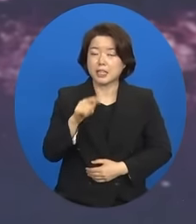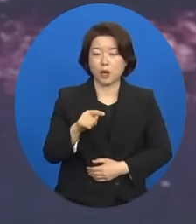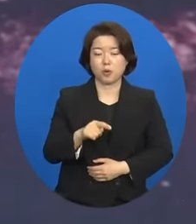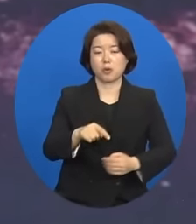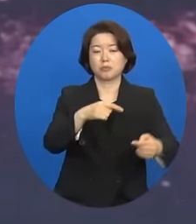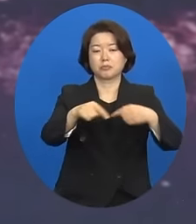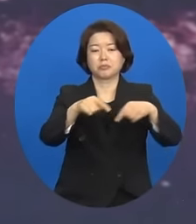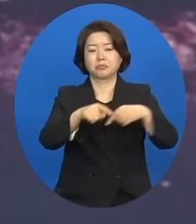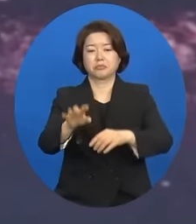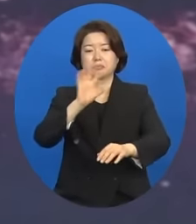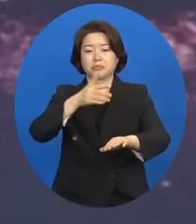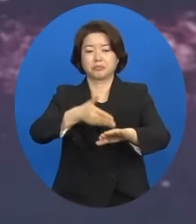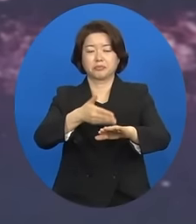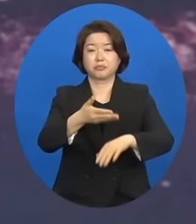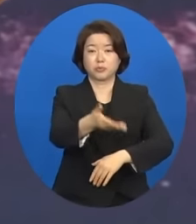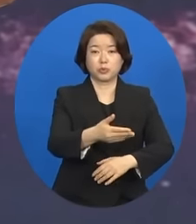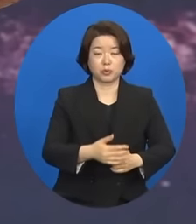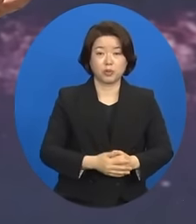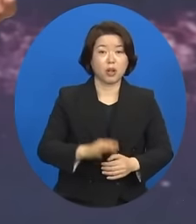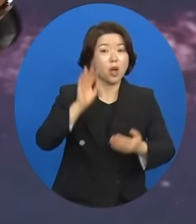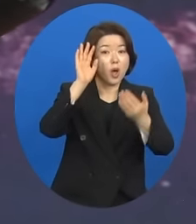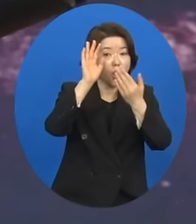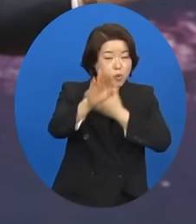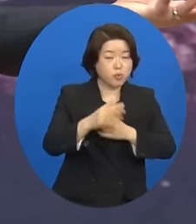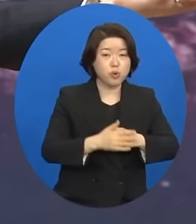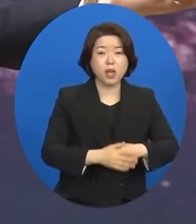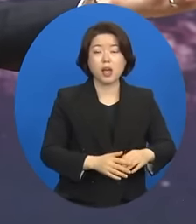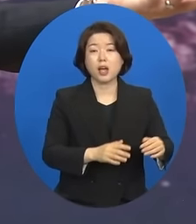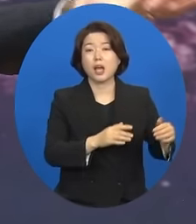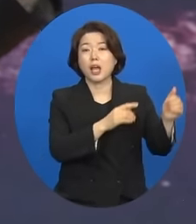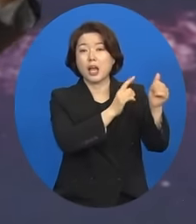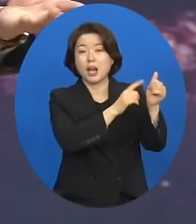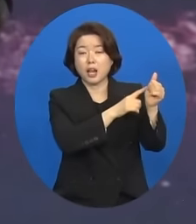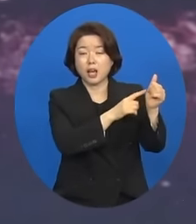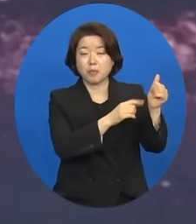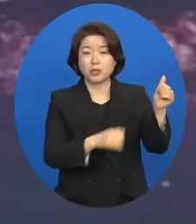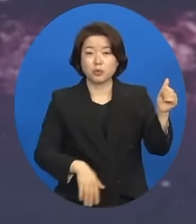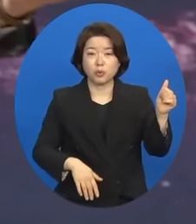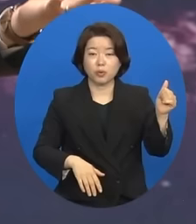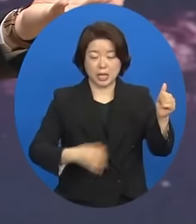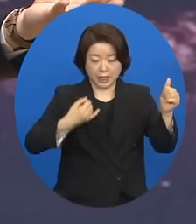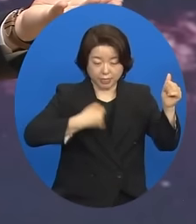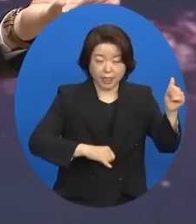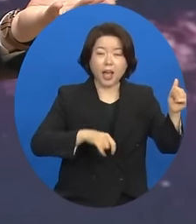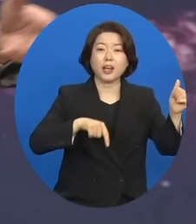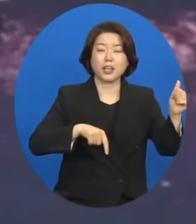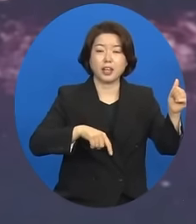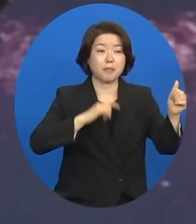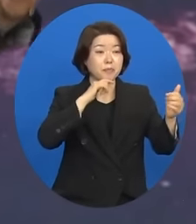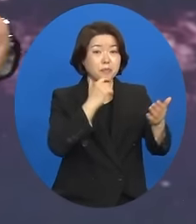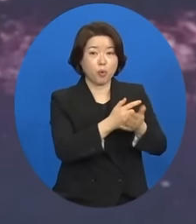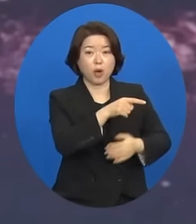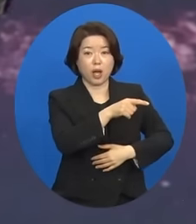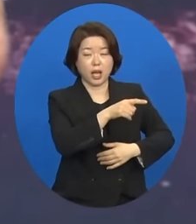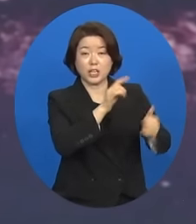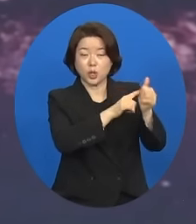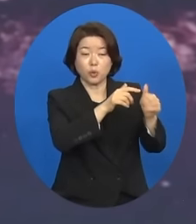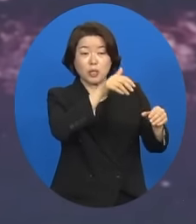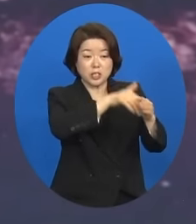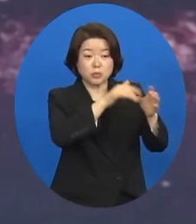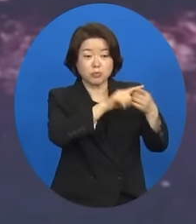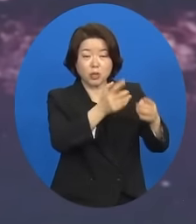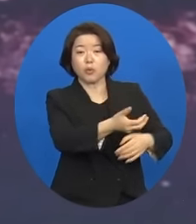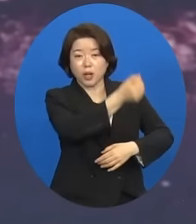다루시는 것이죠 나중에 라반도 누구에게 속아요 딸에게 속습니다 그니까 그도 심은대로 거두게 되는 거예요 이런 일들이이